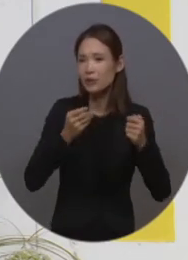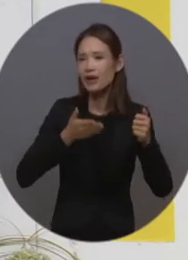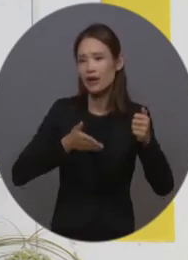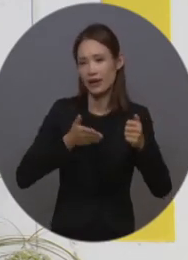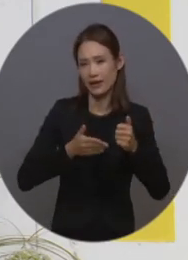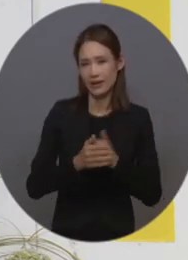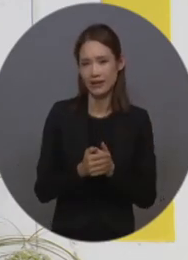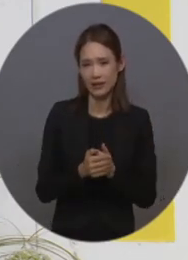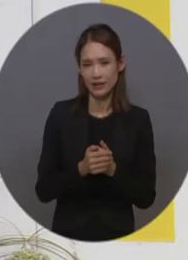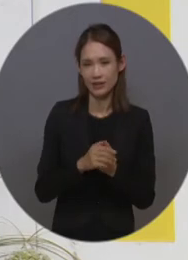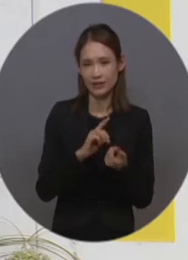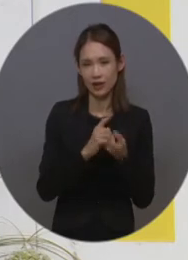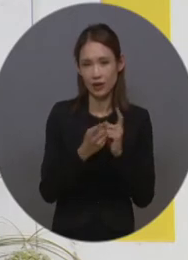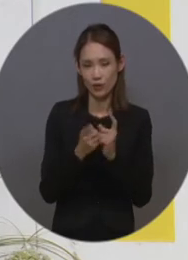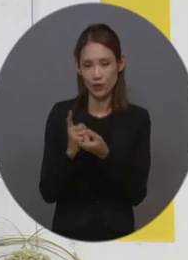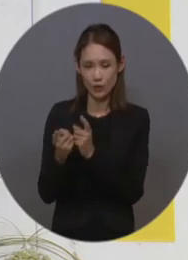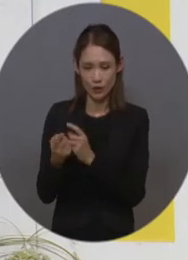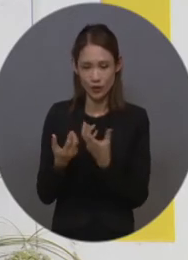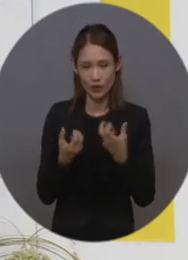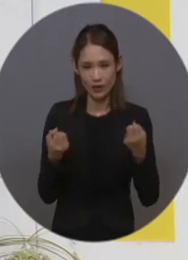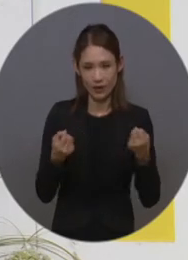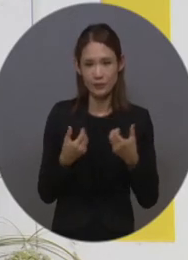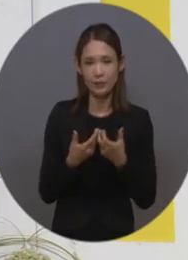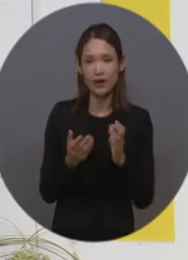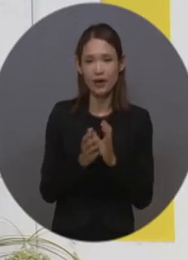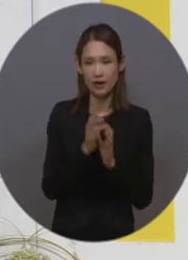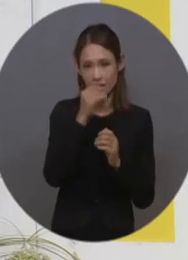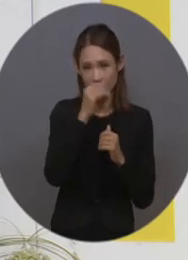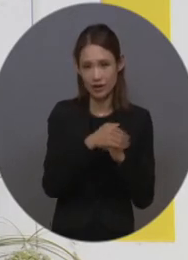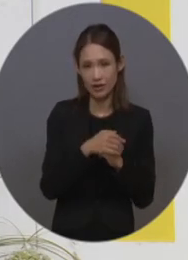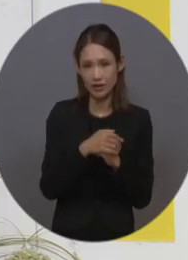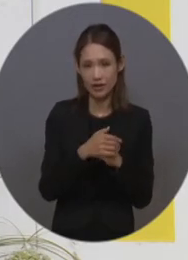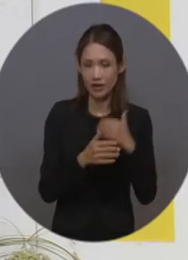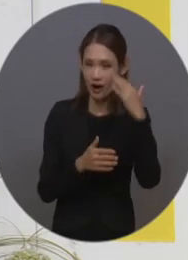양쪽에 외교위원회가 있으니까. 네. 그러면서 한국